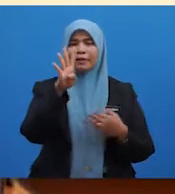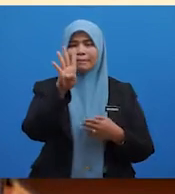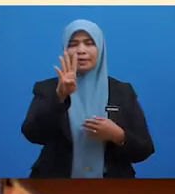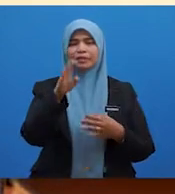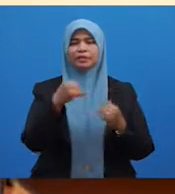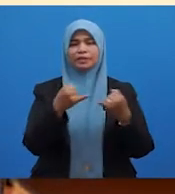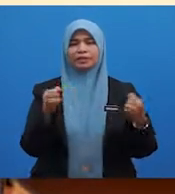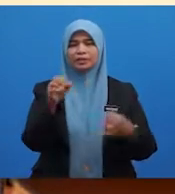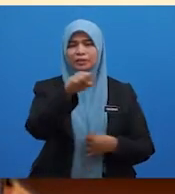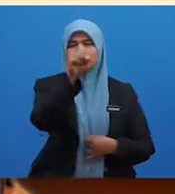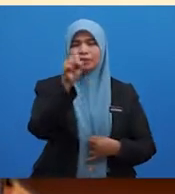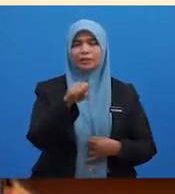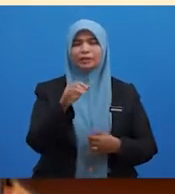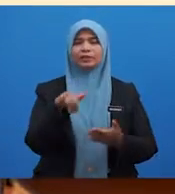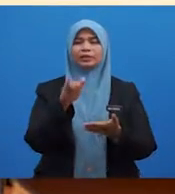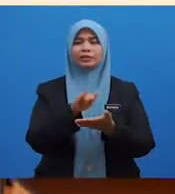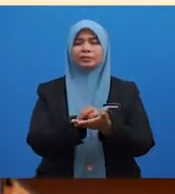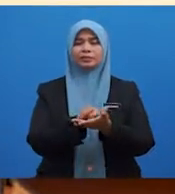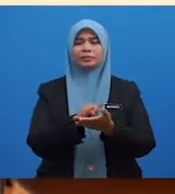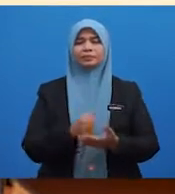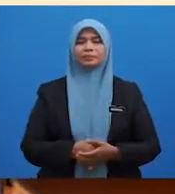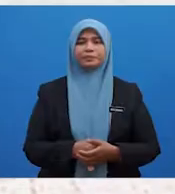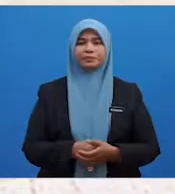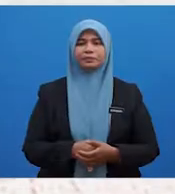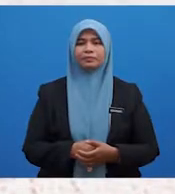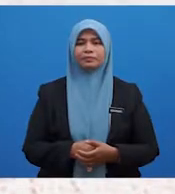empat jenis soalan, iaitu